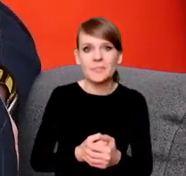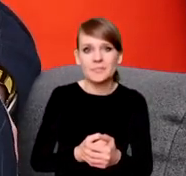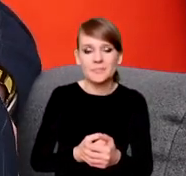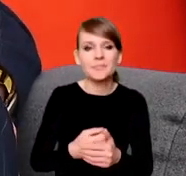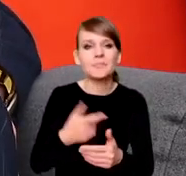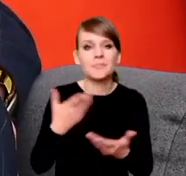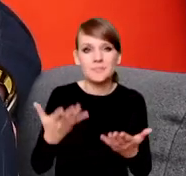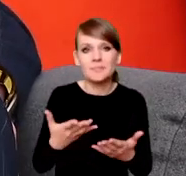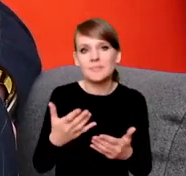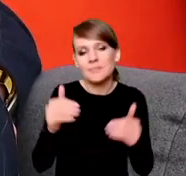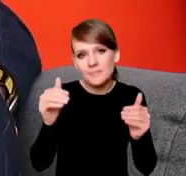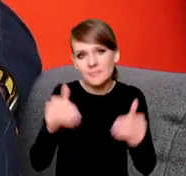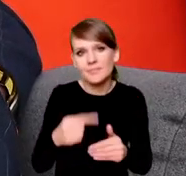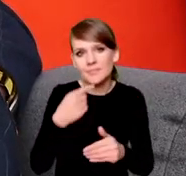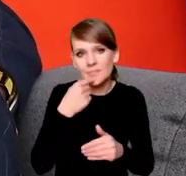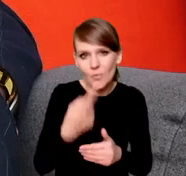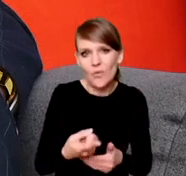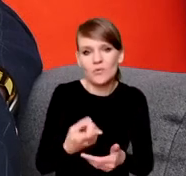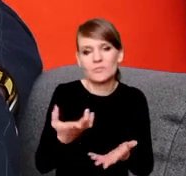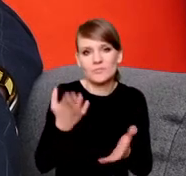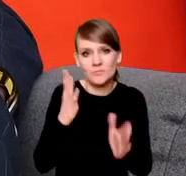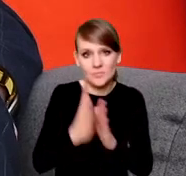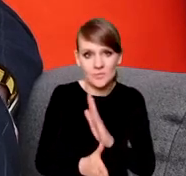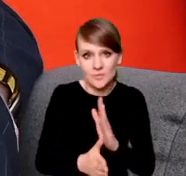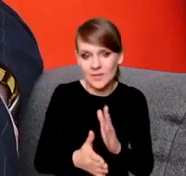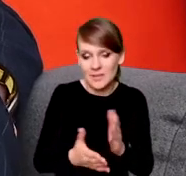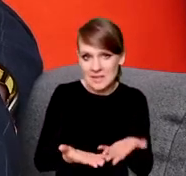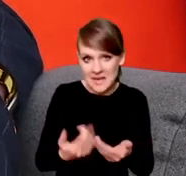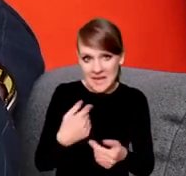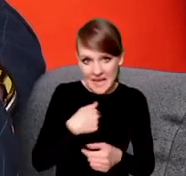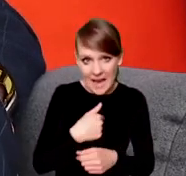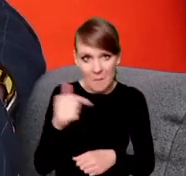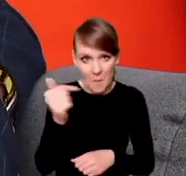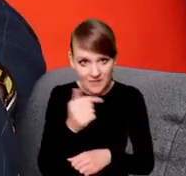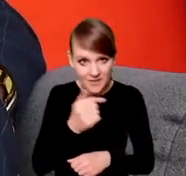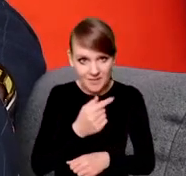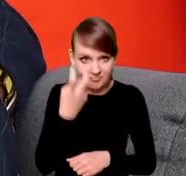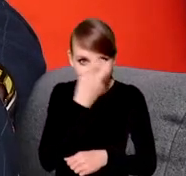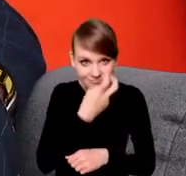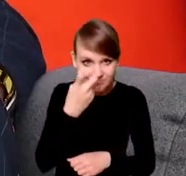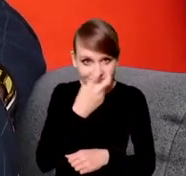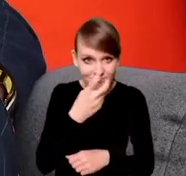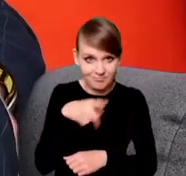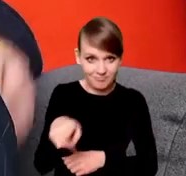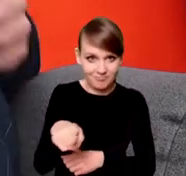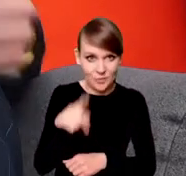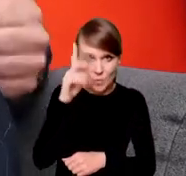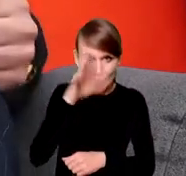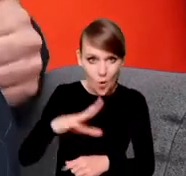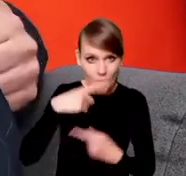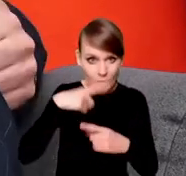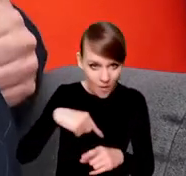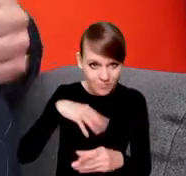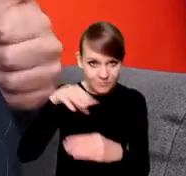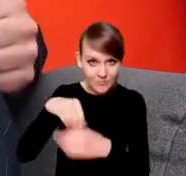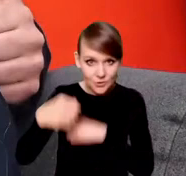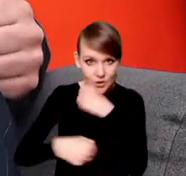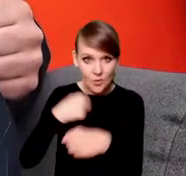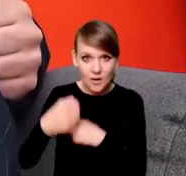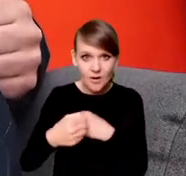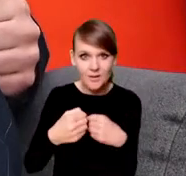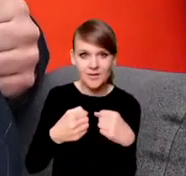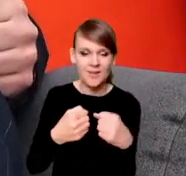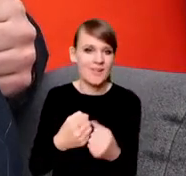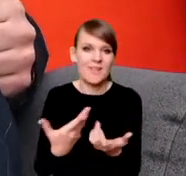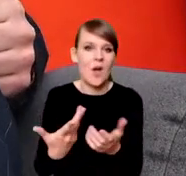systemowym zakresie, w ogóle powinno zainteresować działanie w ramach społecznej odpowiedzialności. Bo na ocenie śródokresowej nikt mnie o to